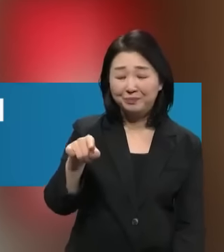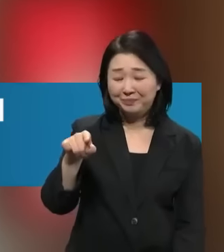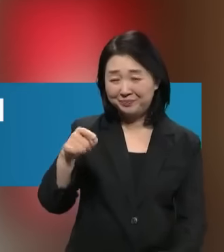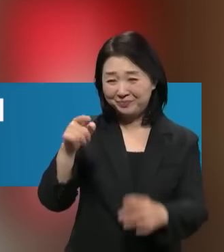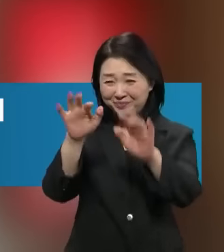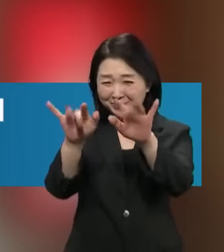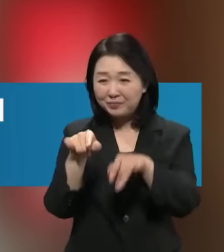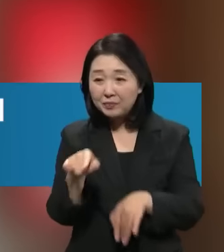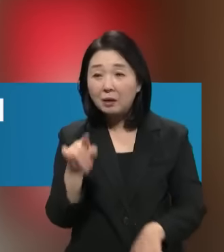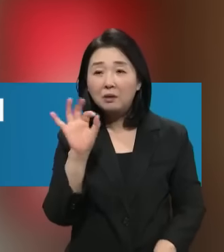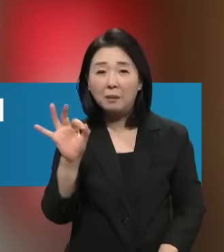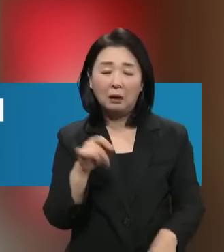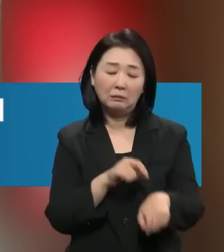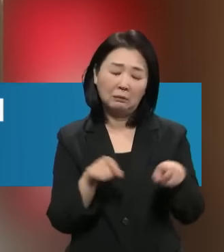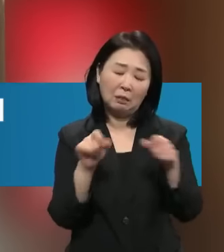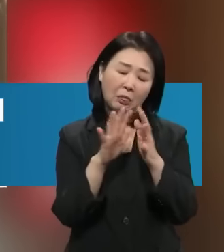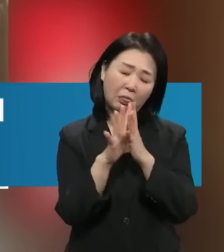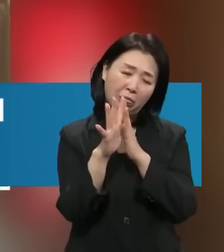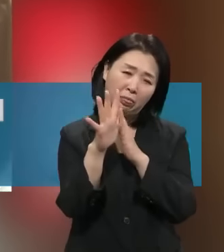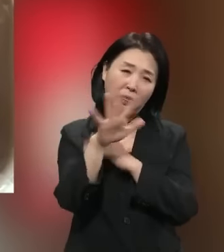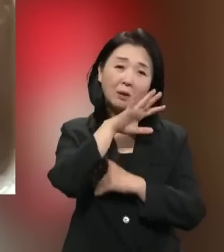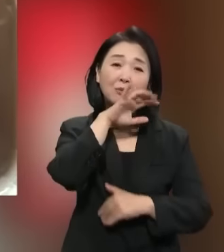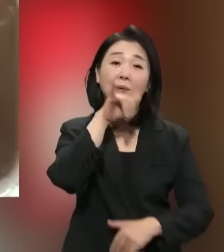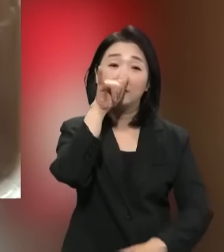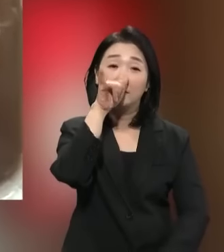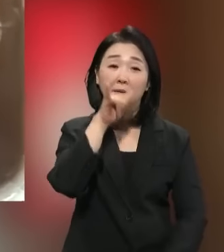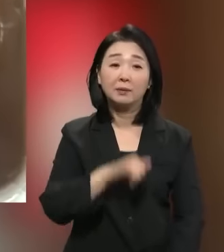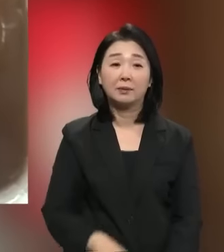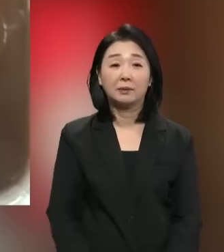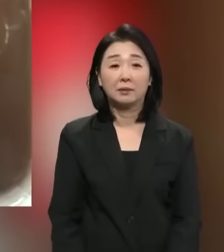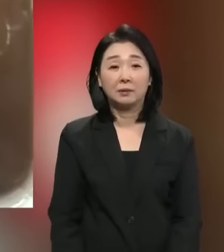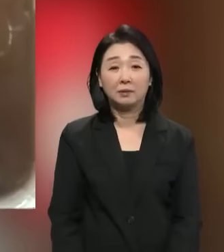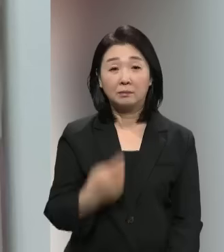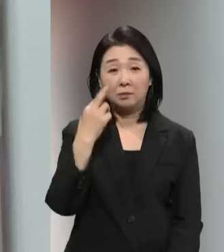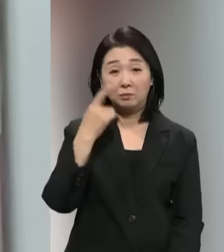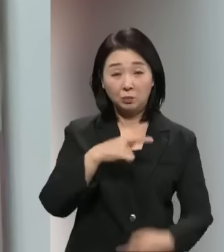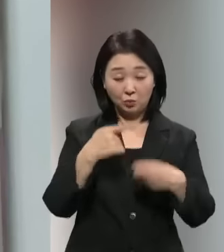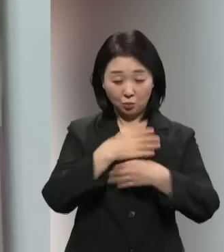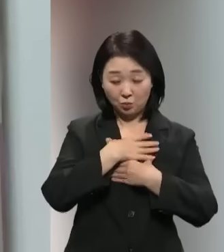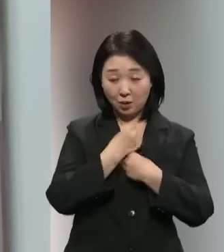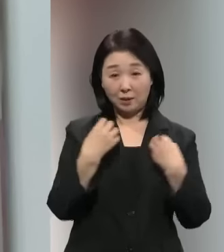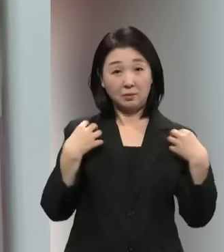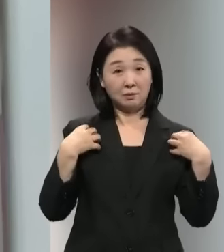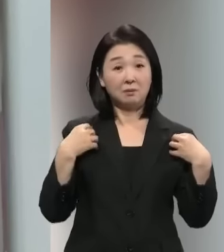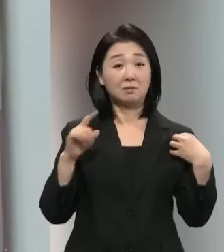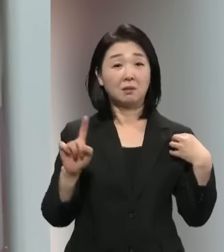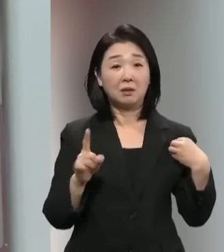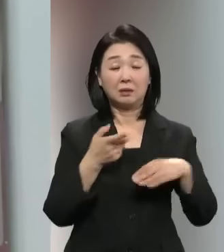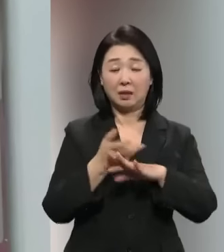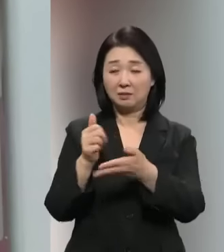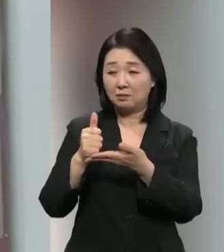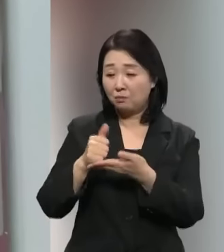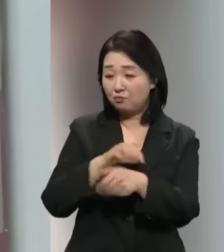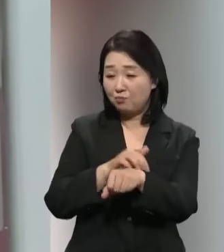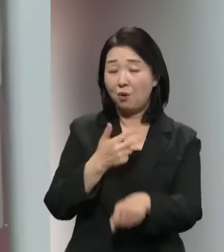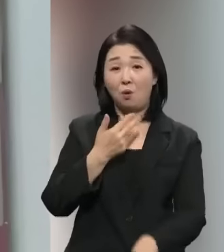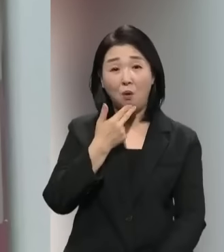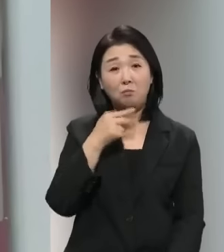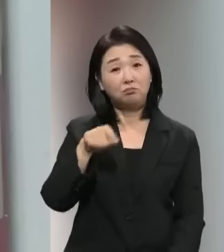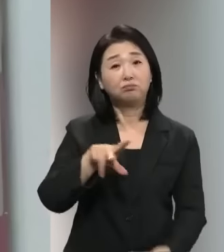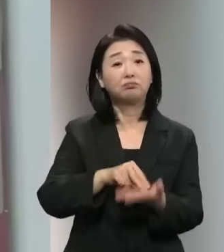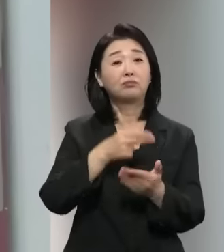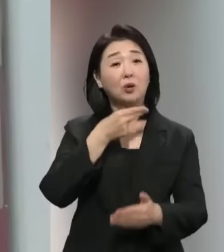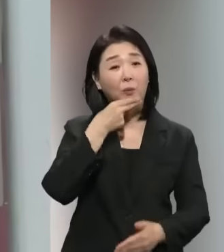대부분이 지연과 긴 줄에 불만스러워한다고 했는데요. 미국 교통안전청은 다른 승객들에게 불편을 끼치지 않는 한